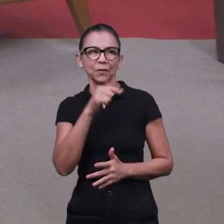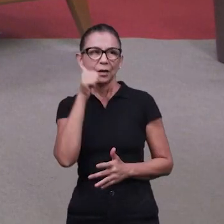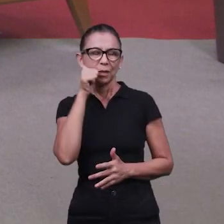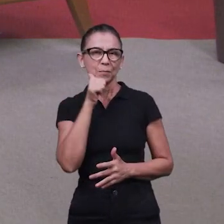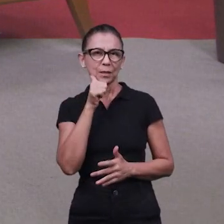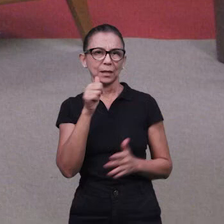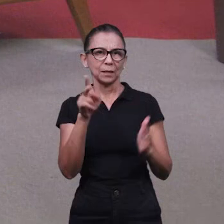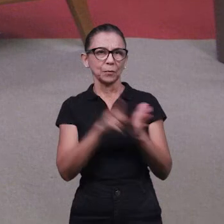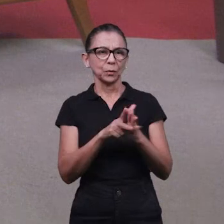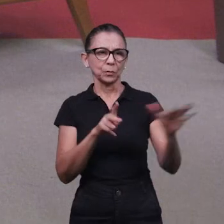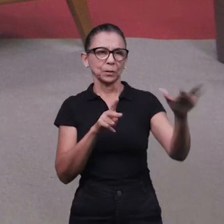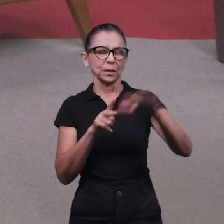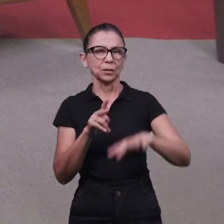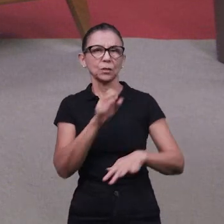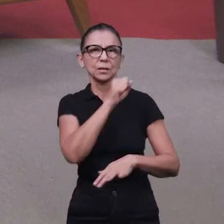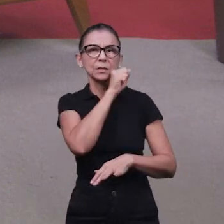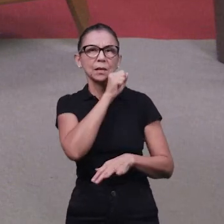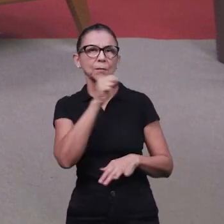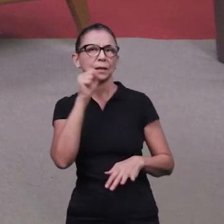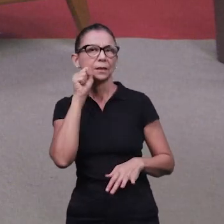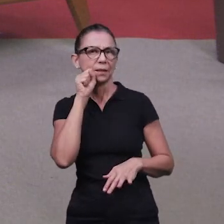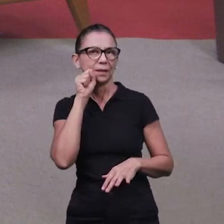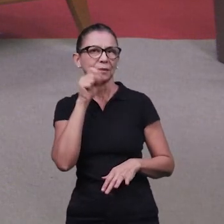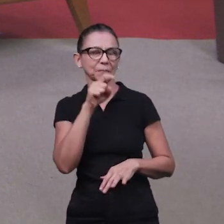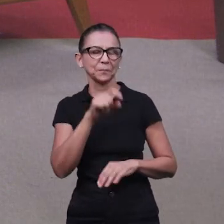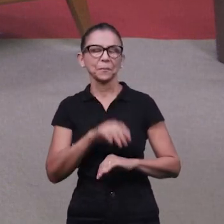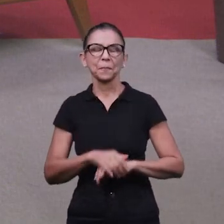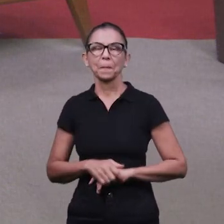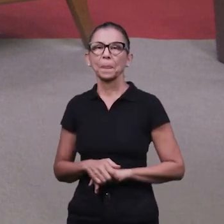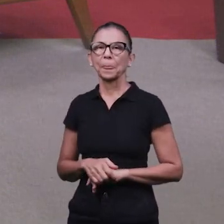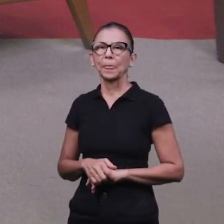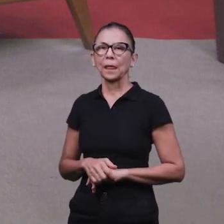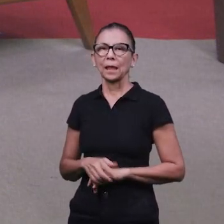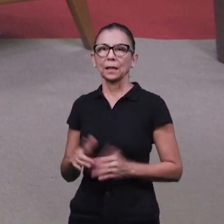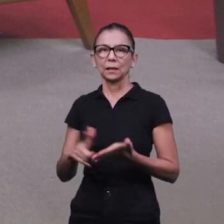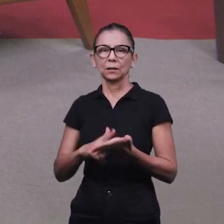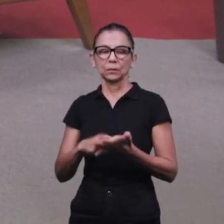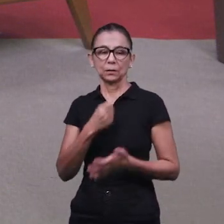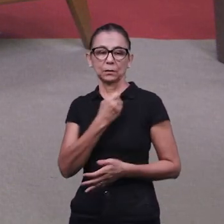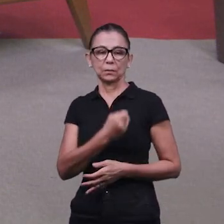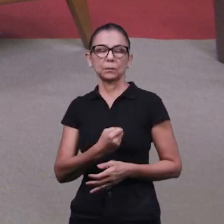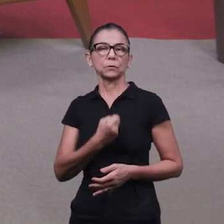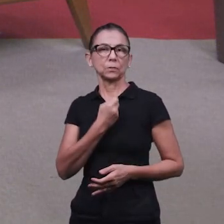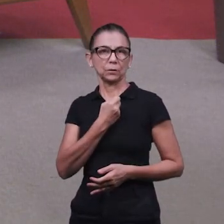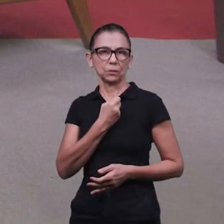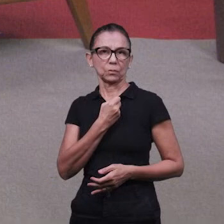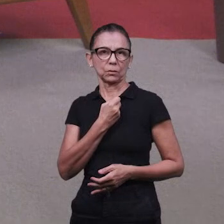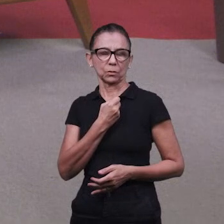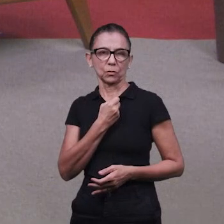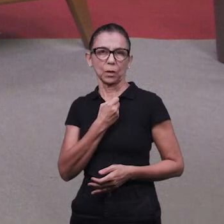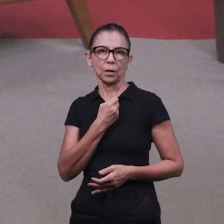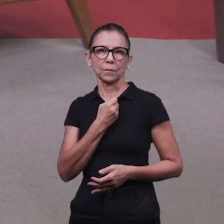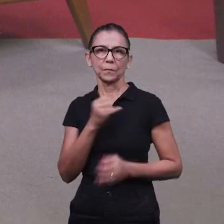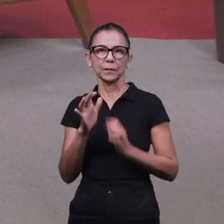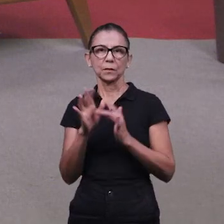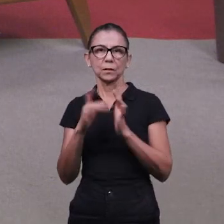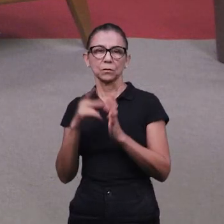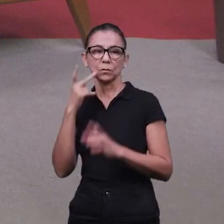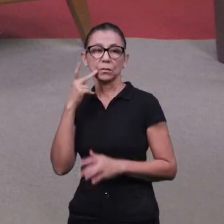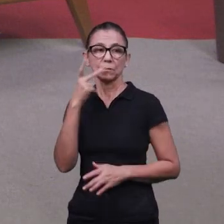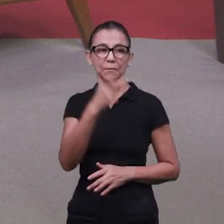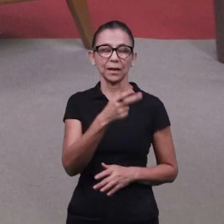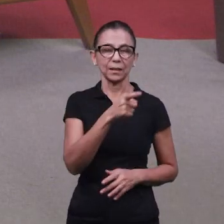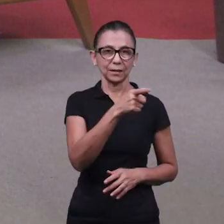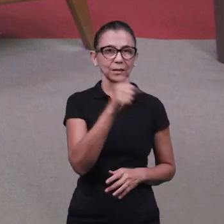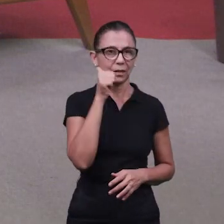qui parle de la rencontre de Jésus avec la femme samaritaine. Je vais lire Jean 4, 14, il donne cette parole à la femme